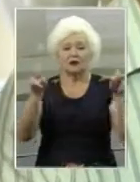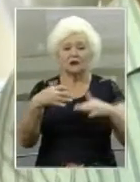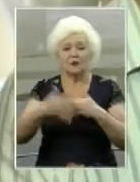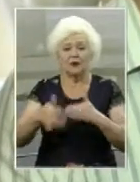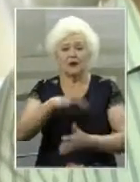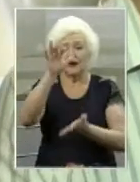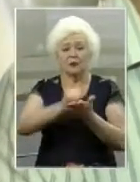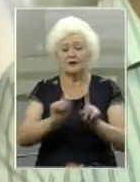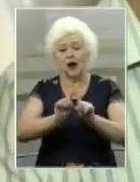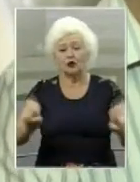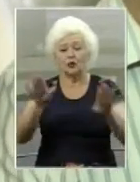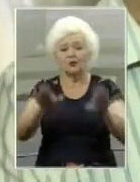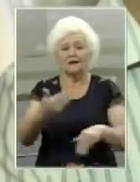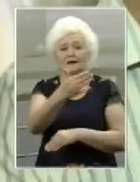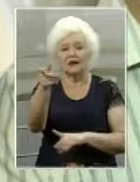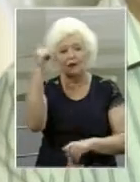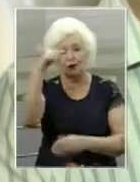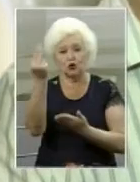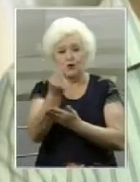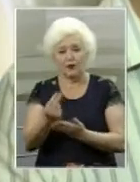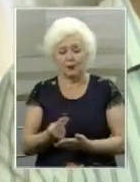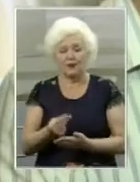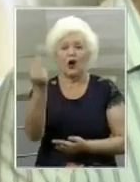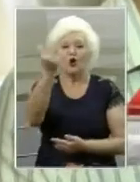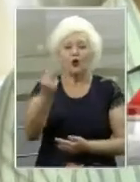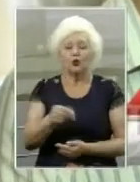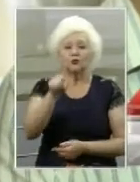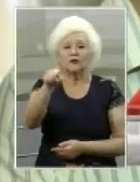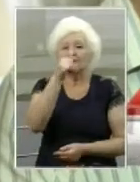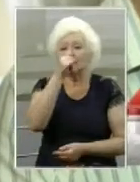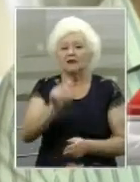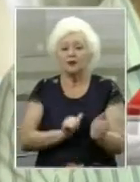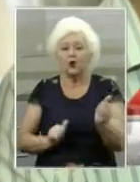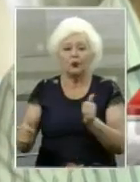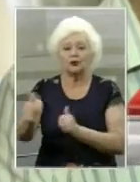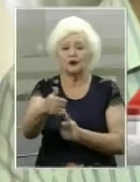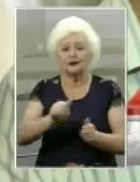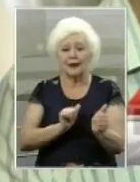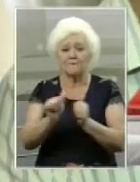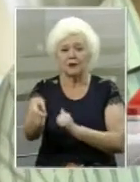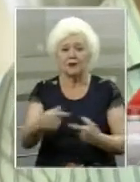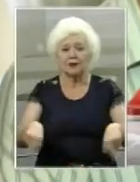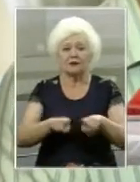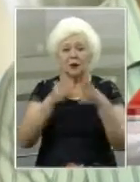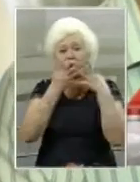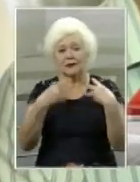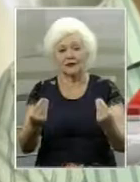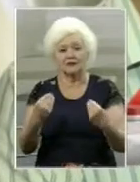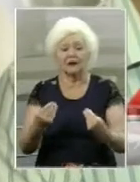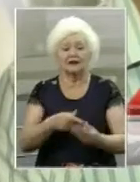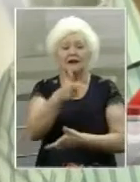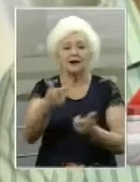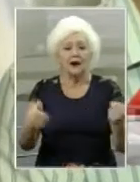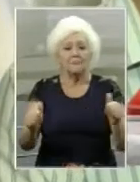посідає особливе місце в його творчості. Художник, він не може пройти мимо такої красоти.